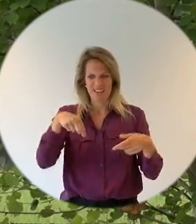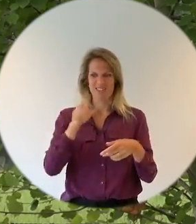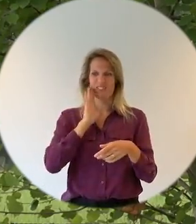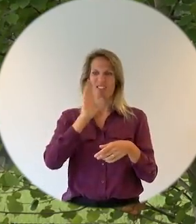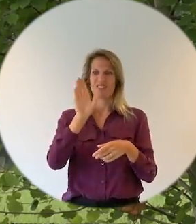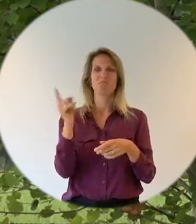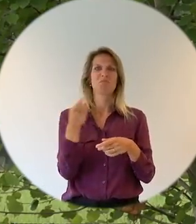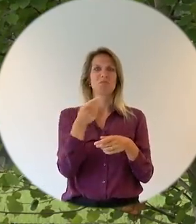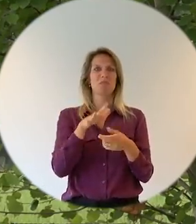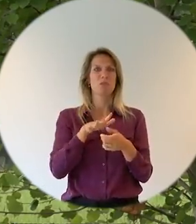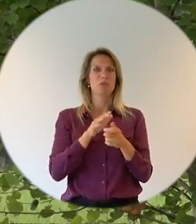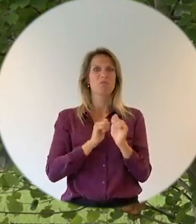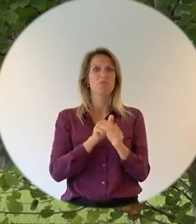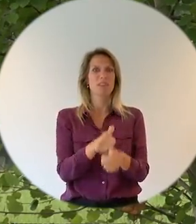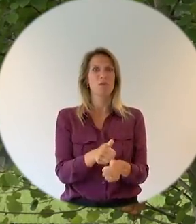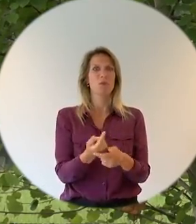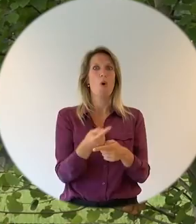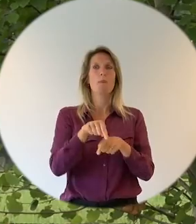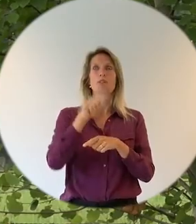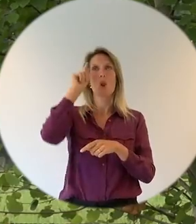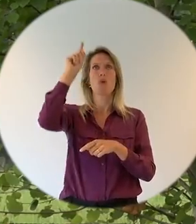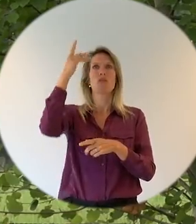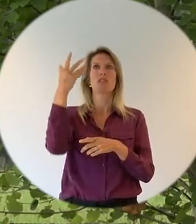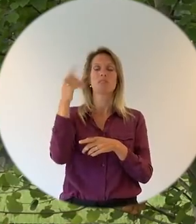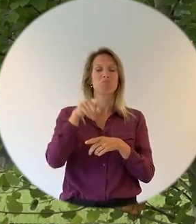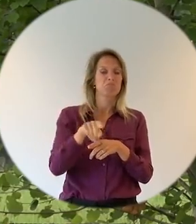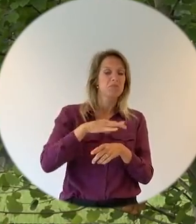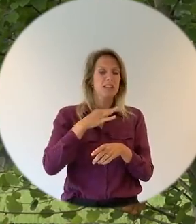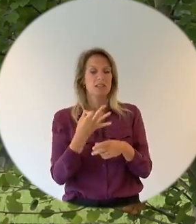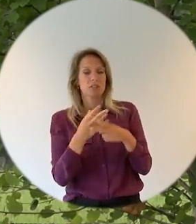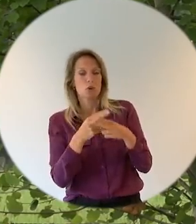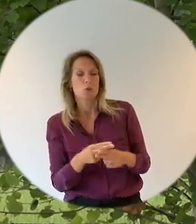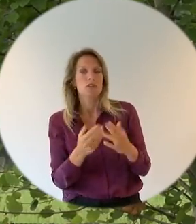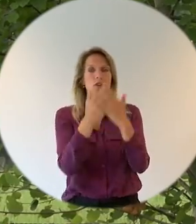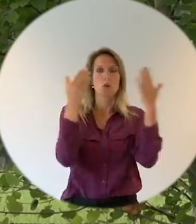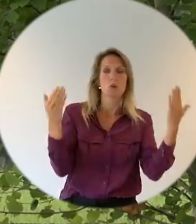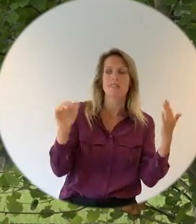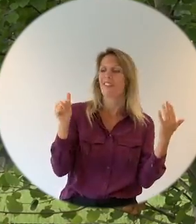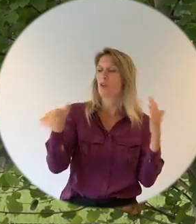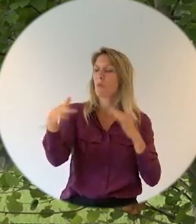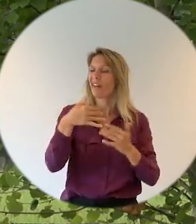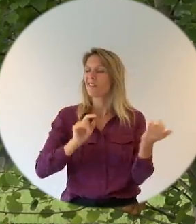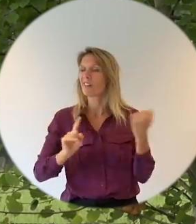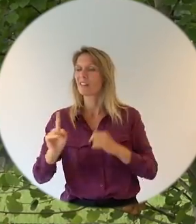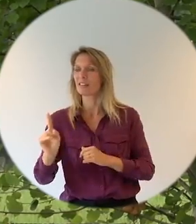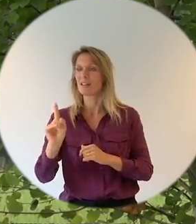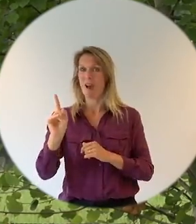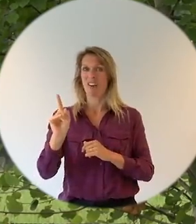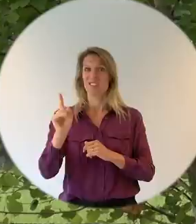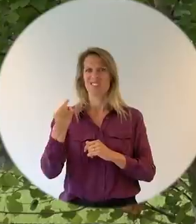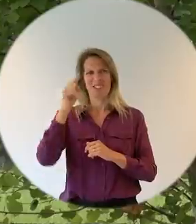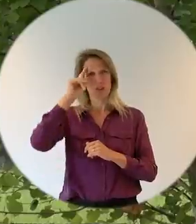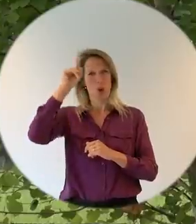jouw geloof? Geniet je van de rust, de natuur, misschien van een niet alledaagse omgeving? En zet je daar dan ook bij het